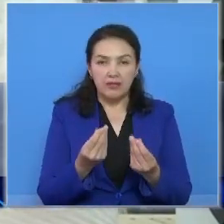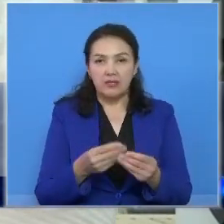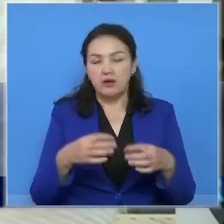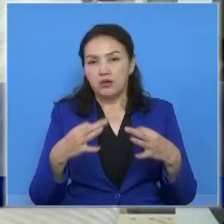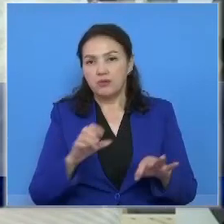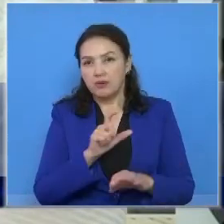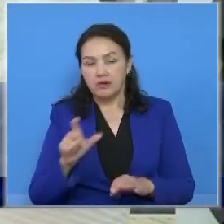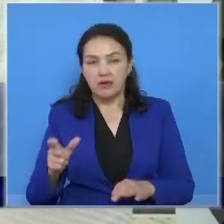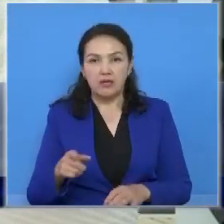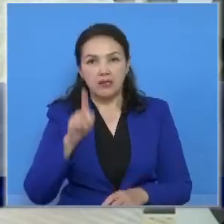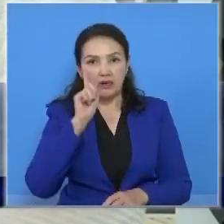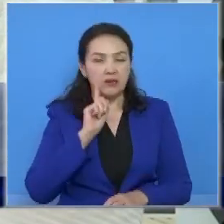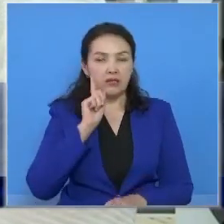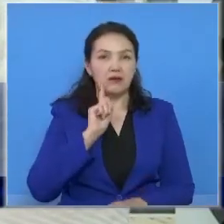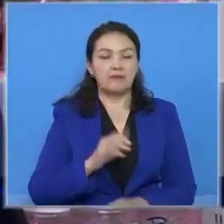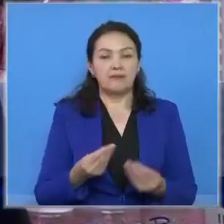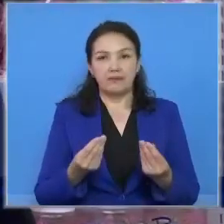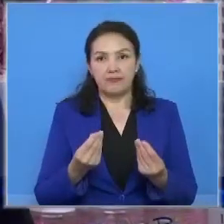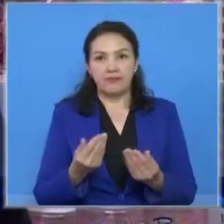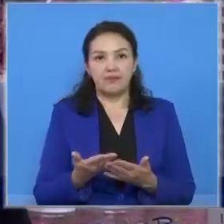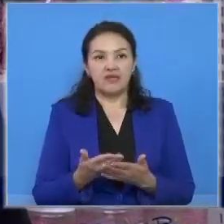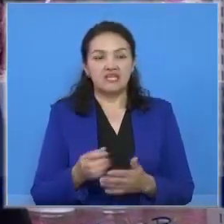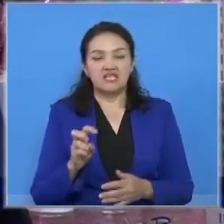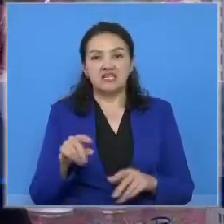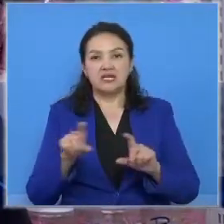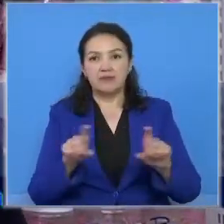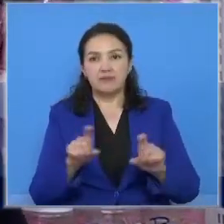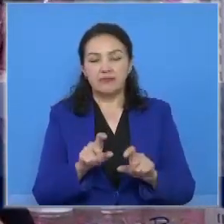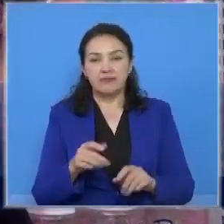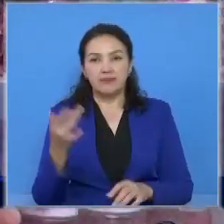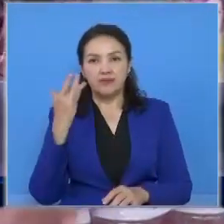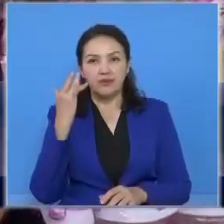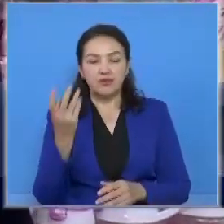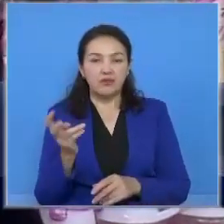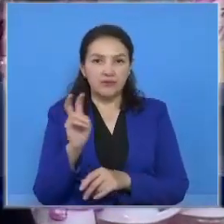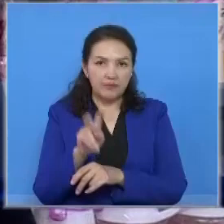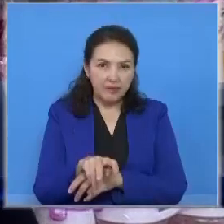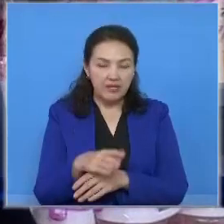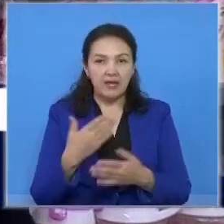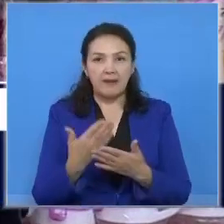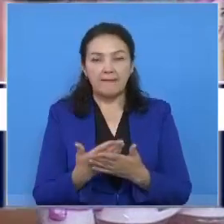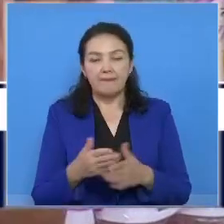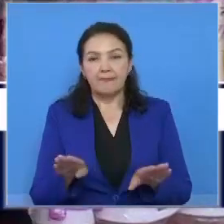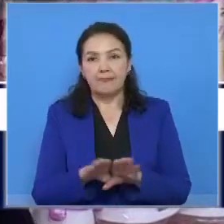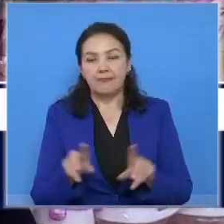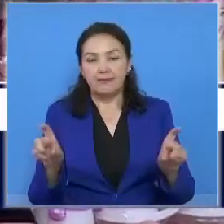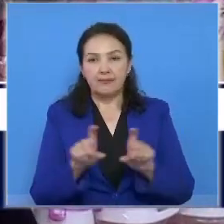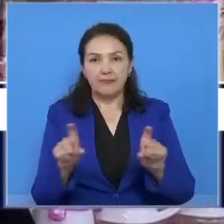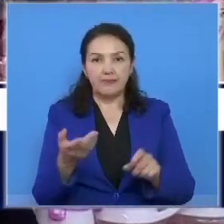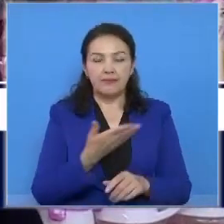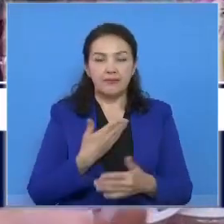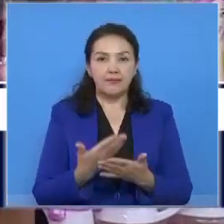келген халыққа қол жетімді бағада. Мен Зета дүкенінің күнделікті тұтынушысымын. Бұл магазинге